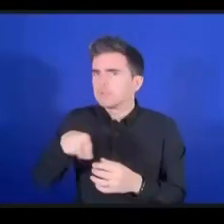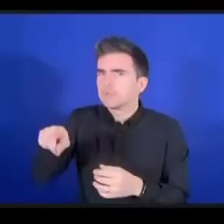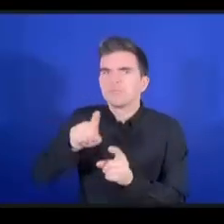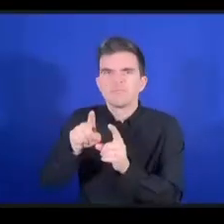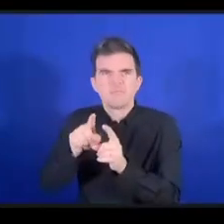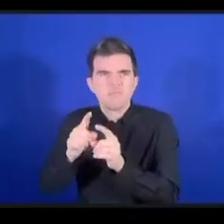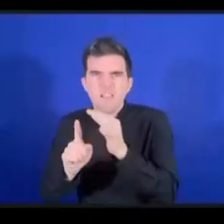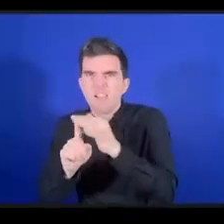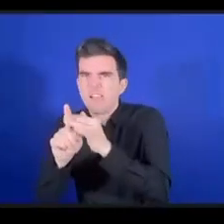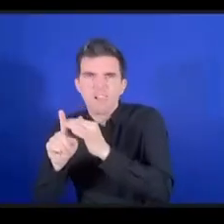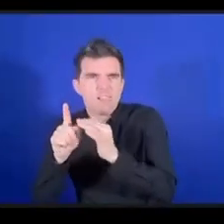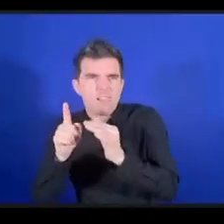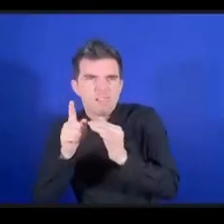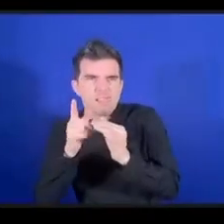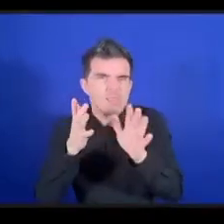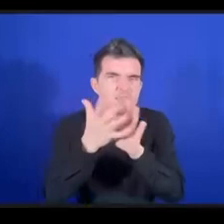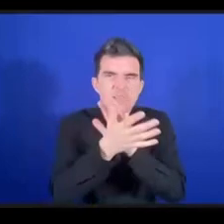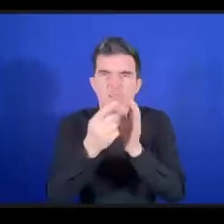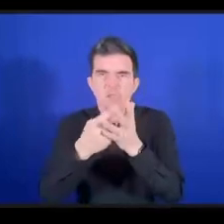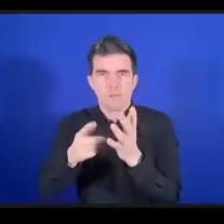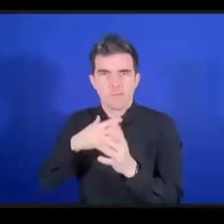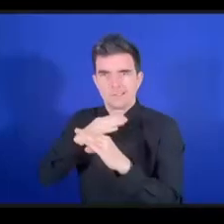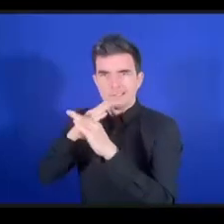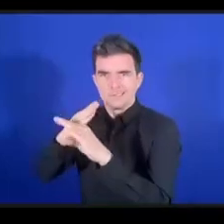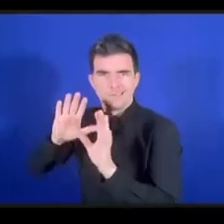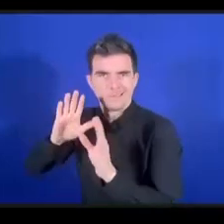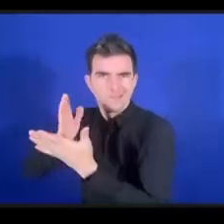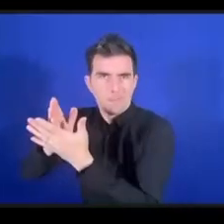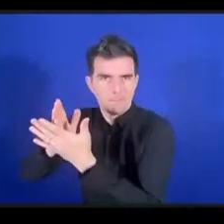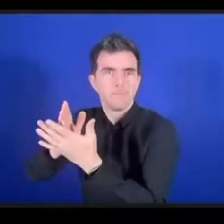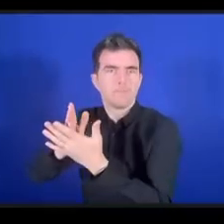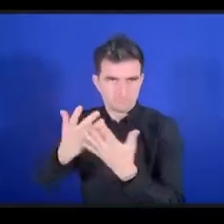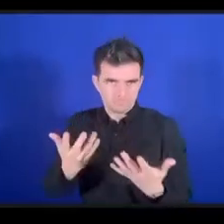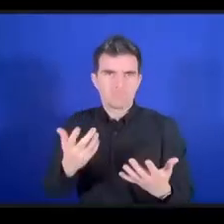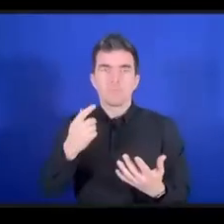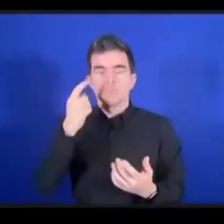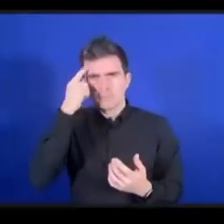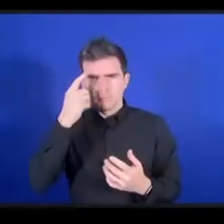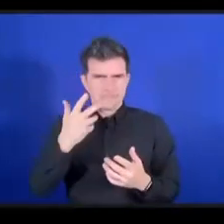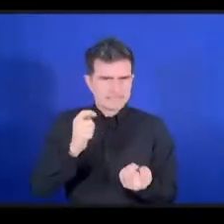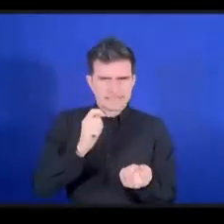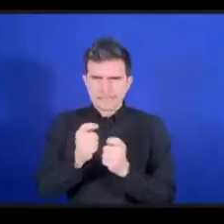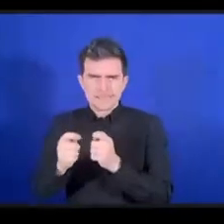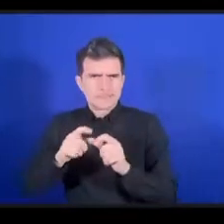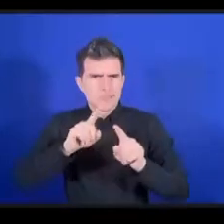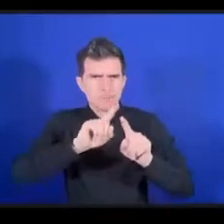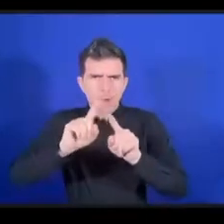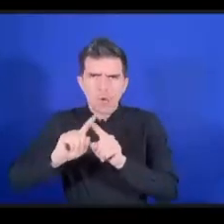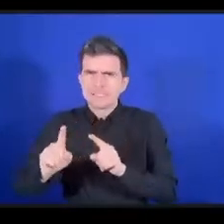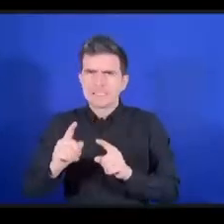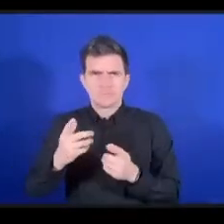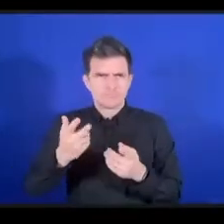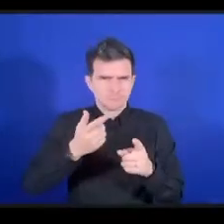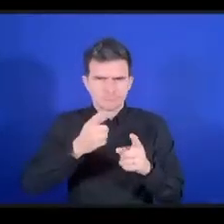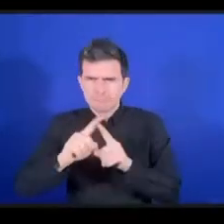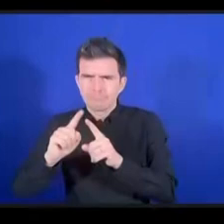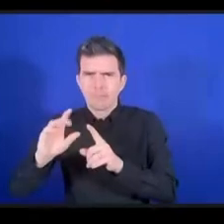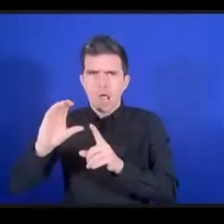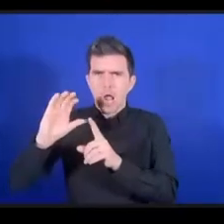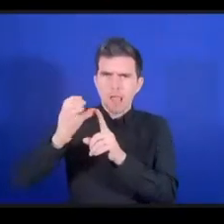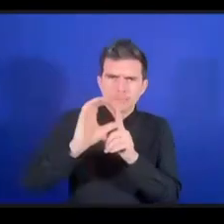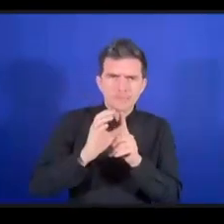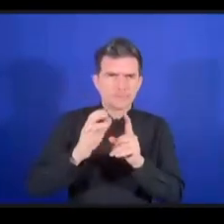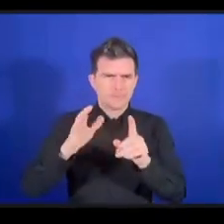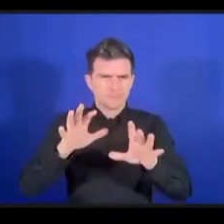化环境，或者是传统啊不同的法律框架。